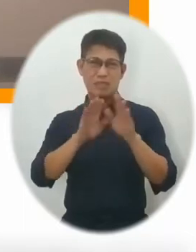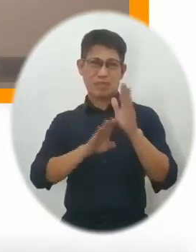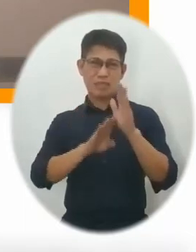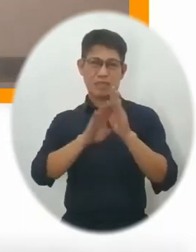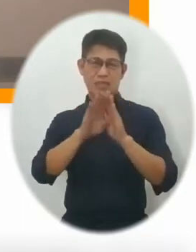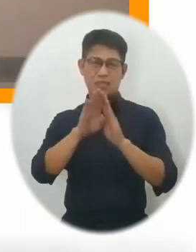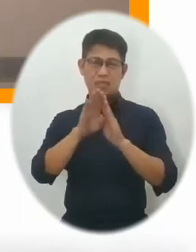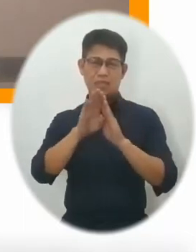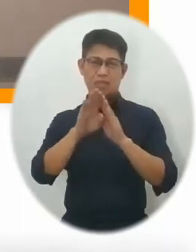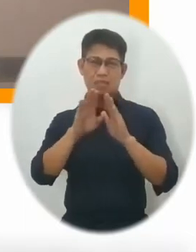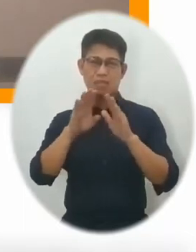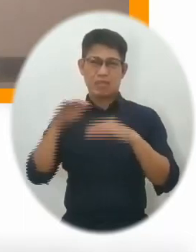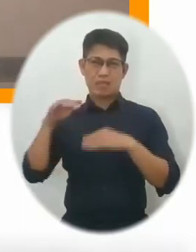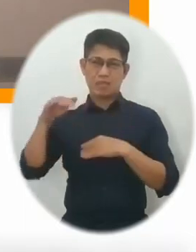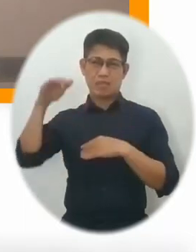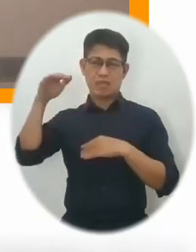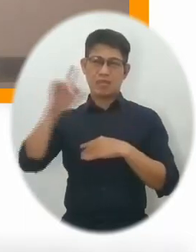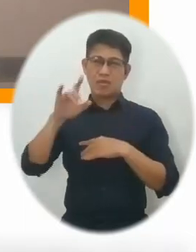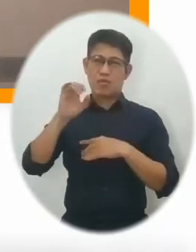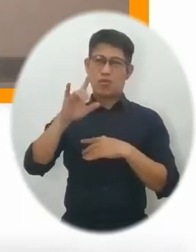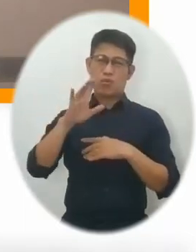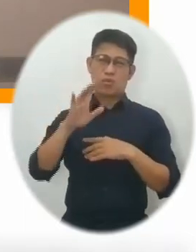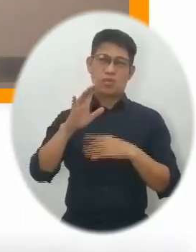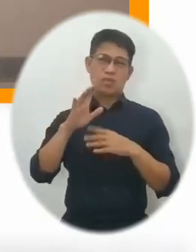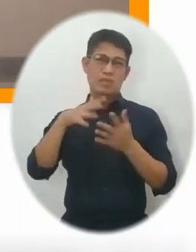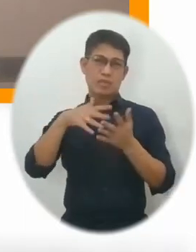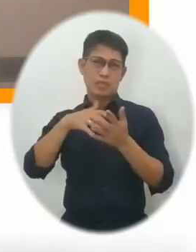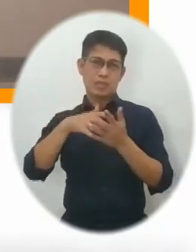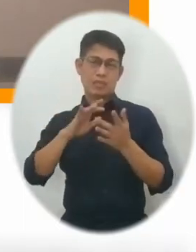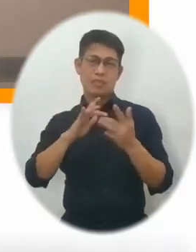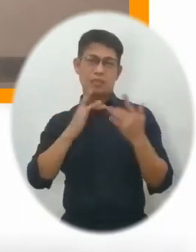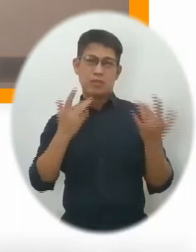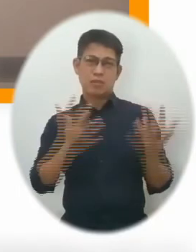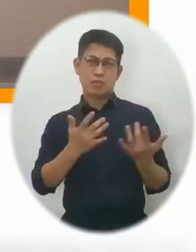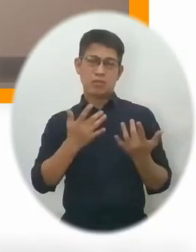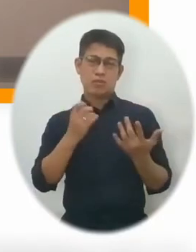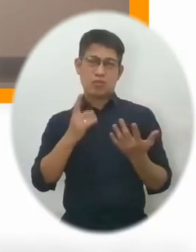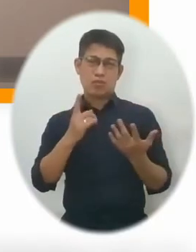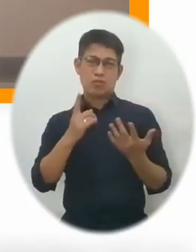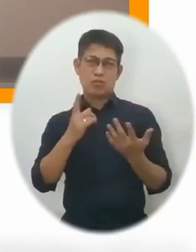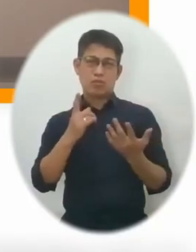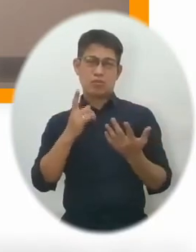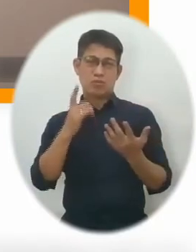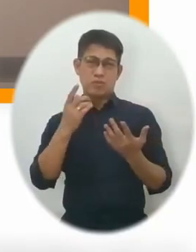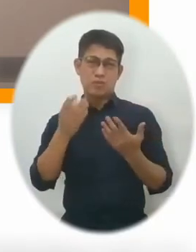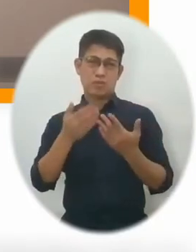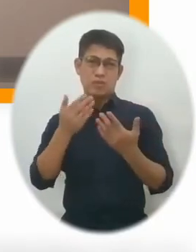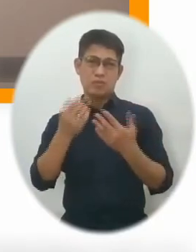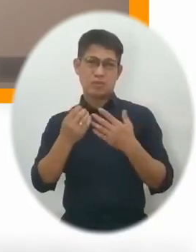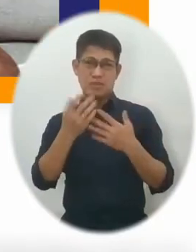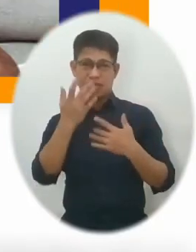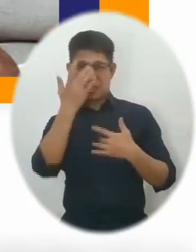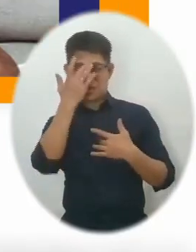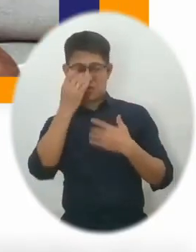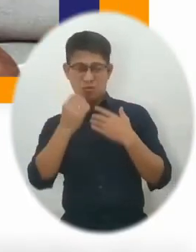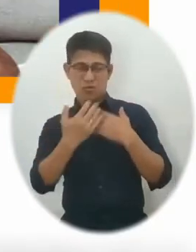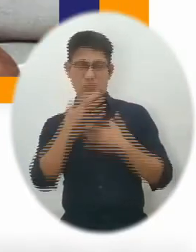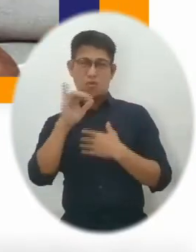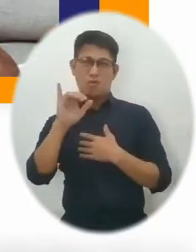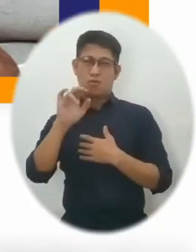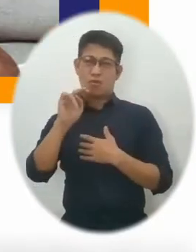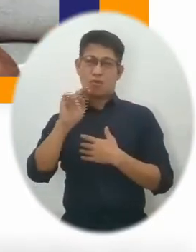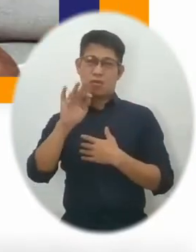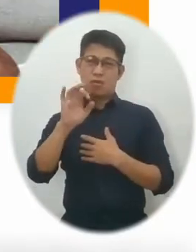paglaki ang mga ibang bata. Ang paghina ng puso at madaling magka-impeksyon ay isa sa